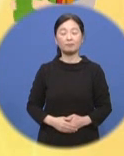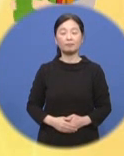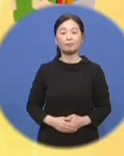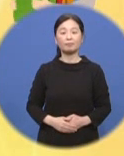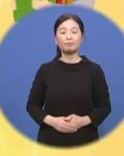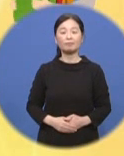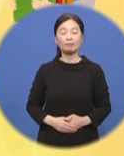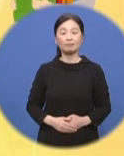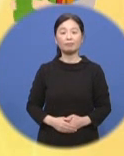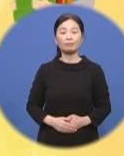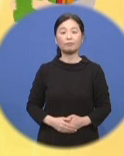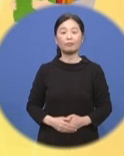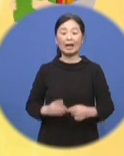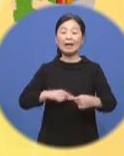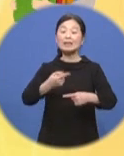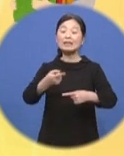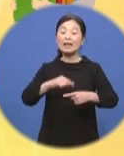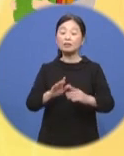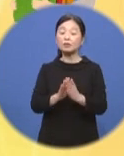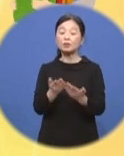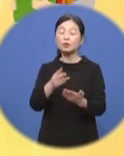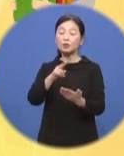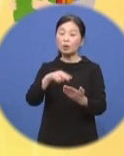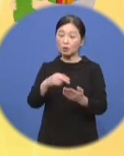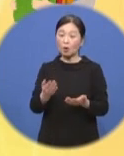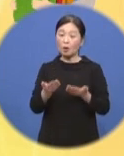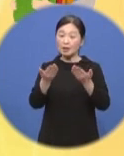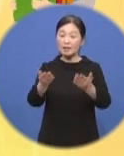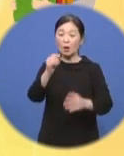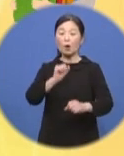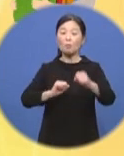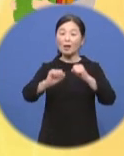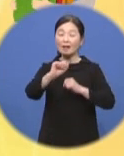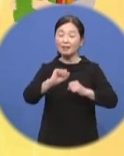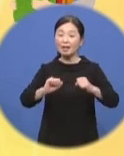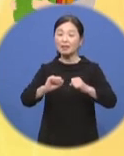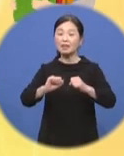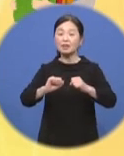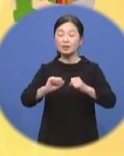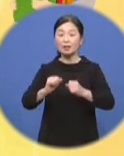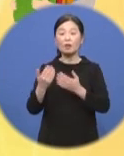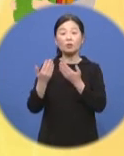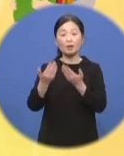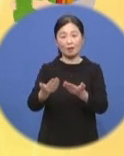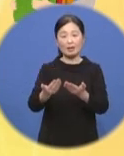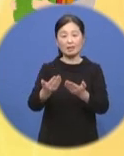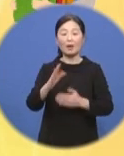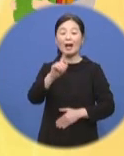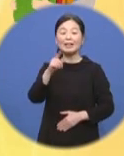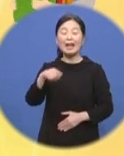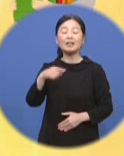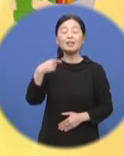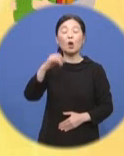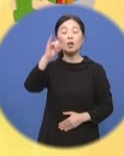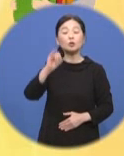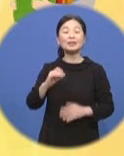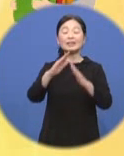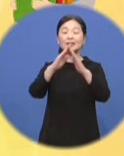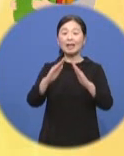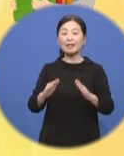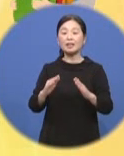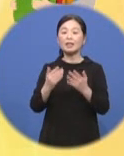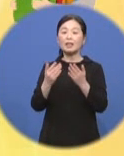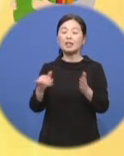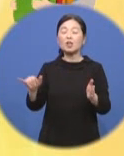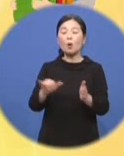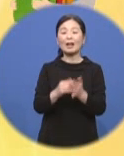ご紹介したリサイクル図書寄贈ボランティアについてのお問い合わせは県教育委員会障害学習課